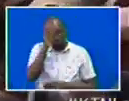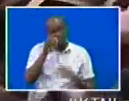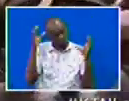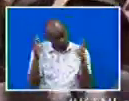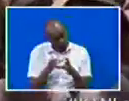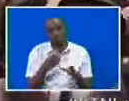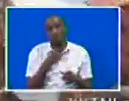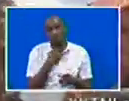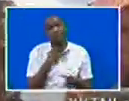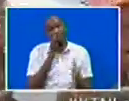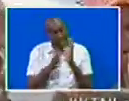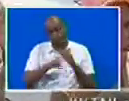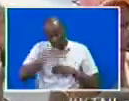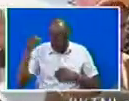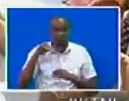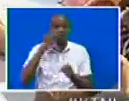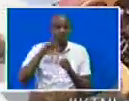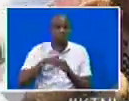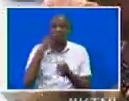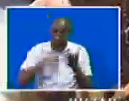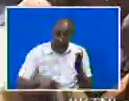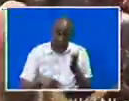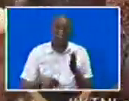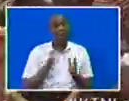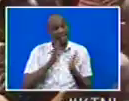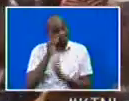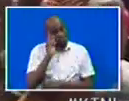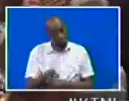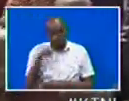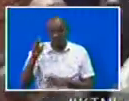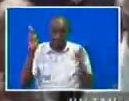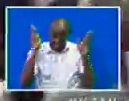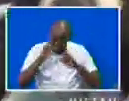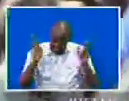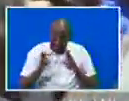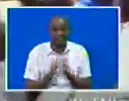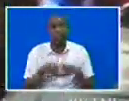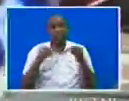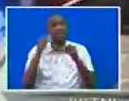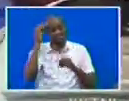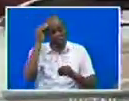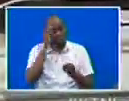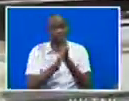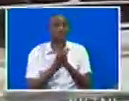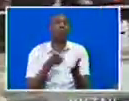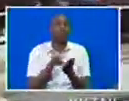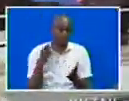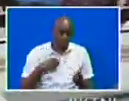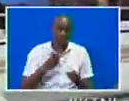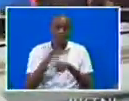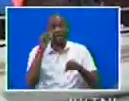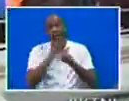inapanga kuiba kura, huku akitoa ajenda yao kwa taifa kuwa wako tayari kutoa elimu bila malipo kwa shule za msingi na